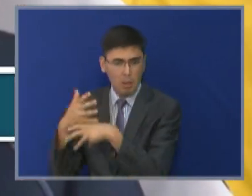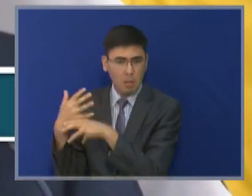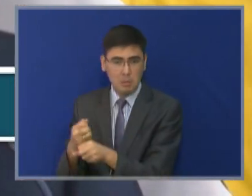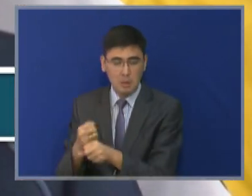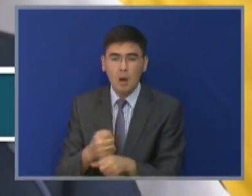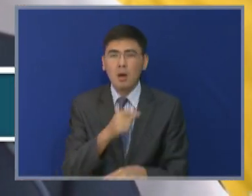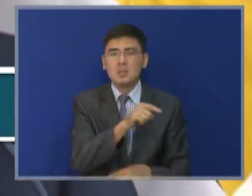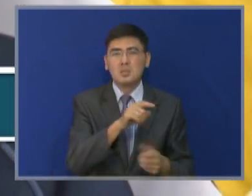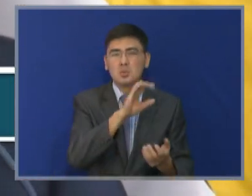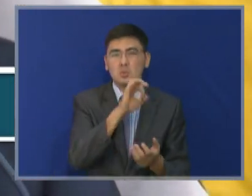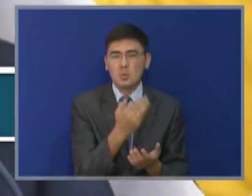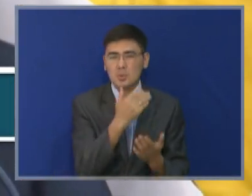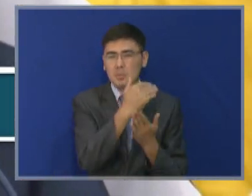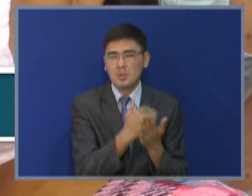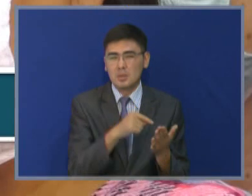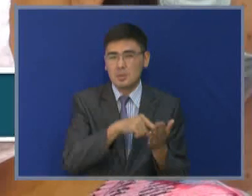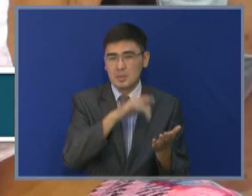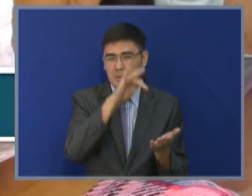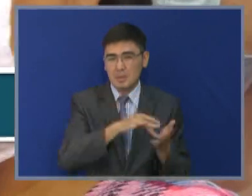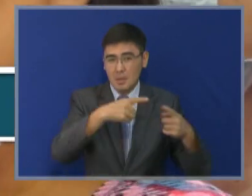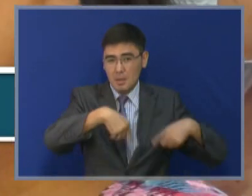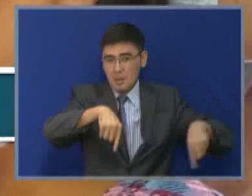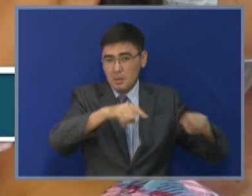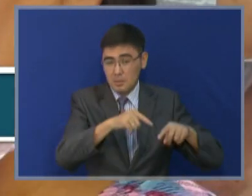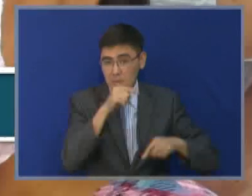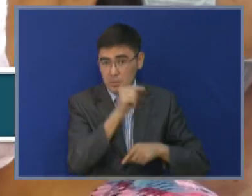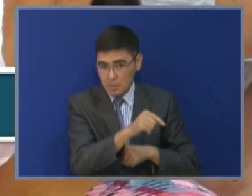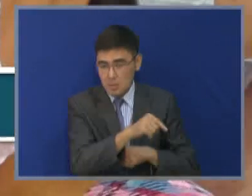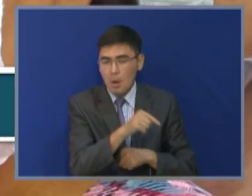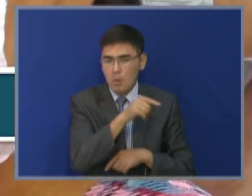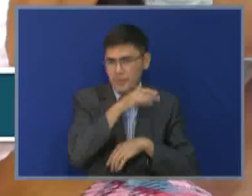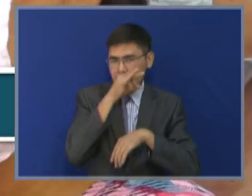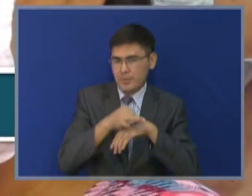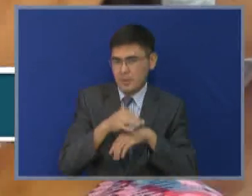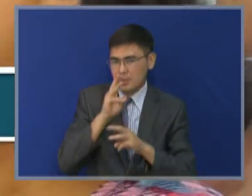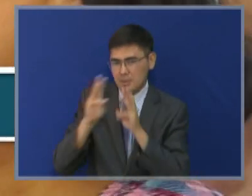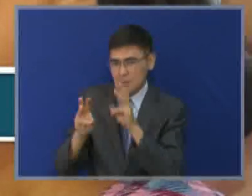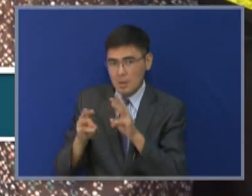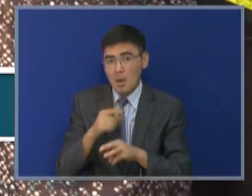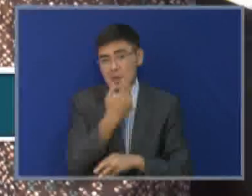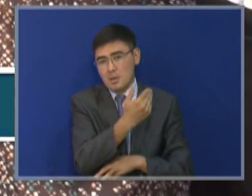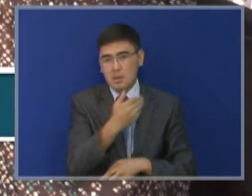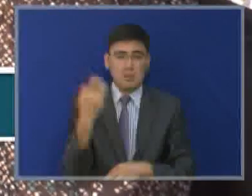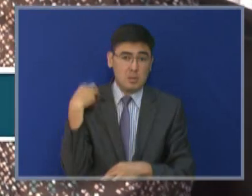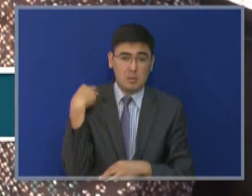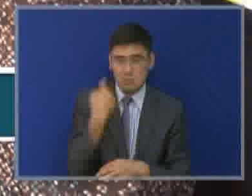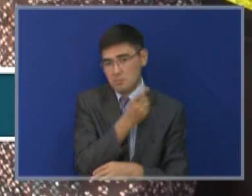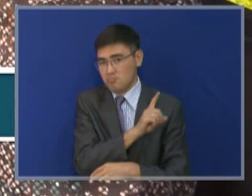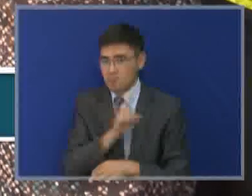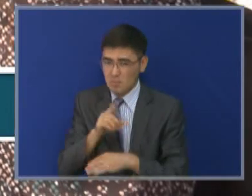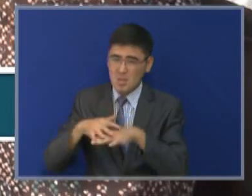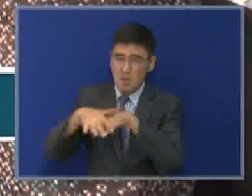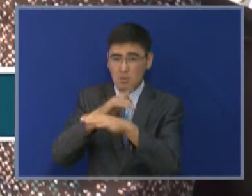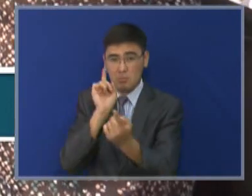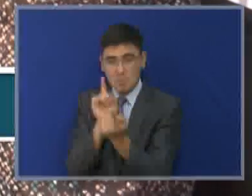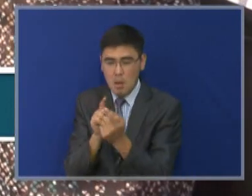қамту, әлеуметтік бағдарламалар және азаматтық хал актілерін тіркеу бөлімі. Бөлім басшысы жиналғандармен кездесуге шыққанымен